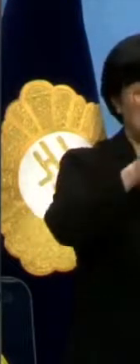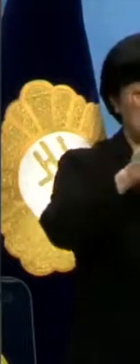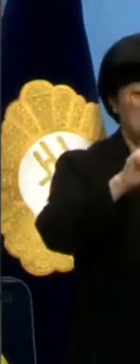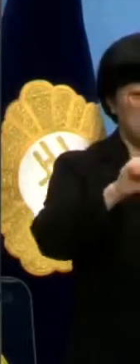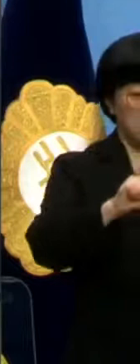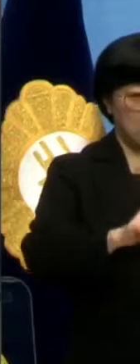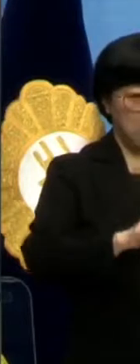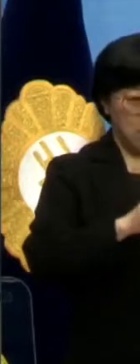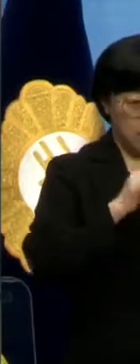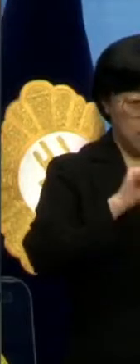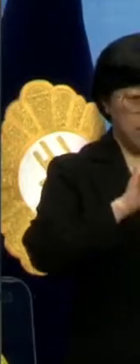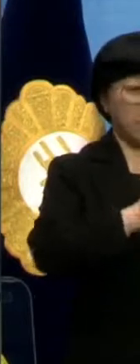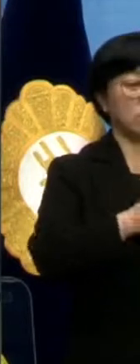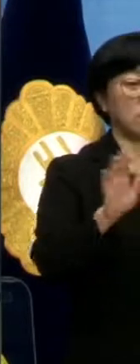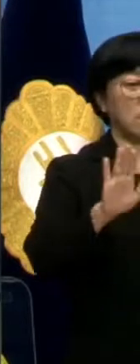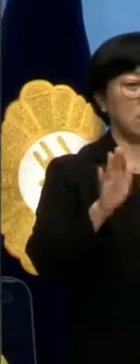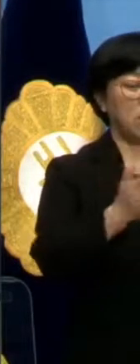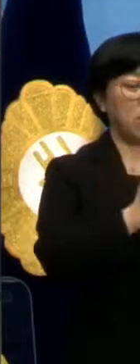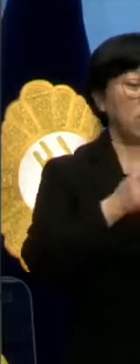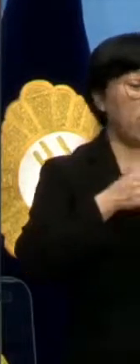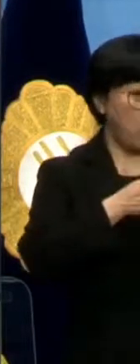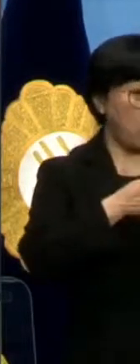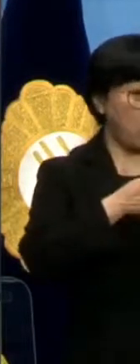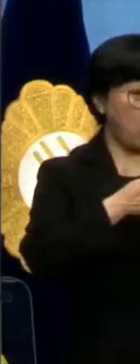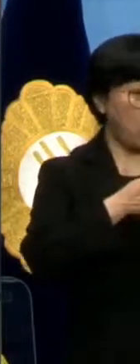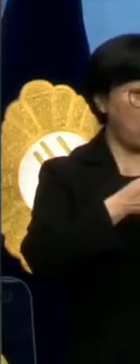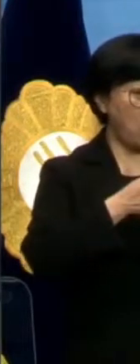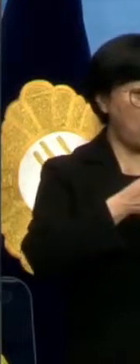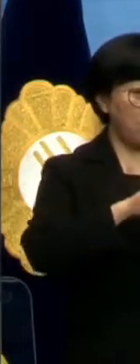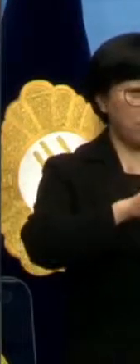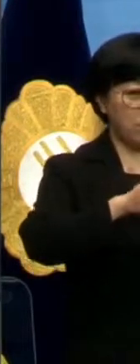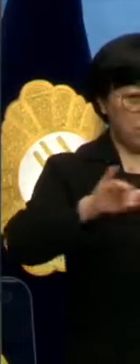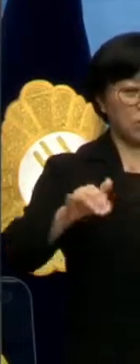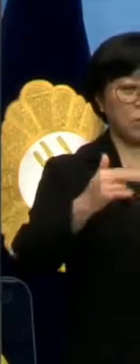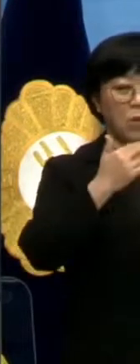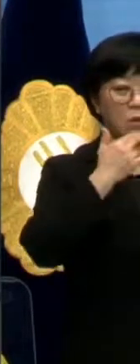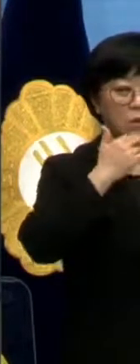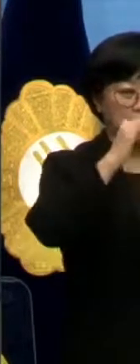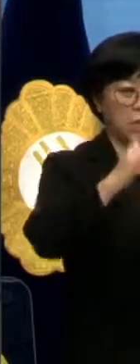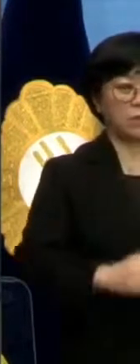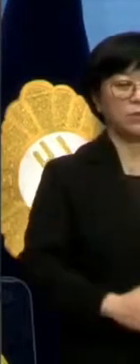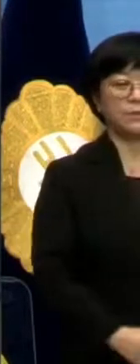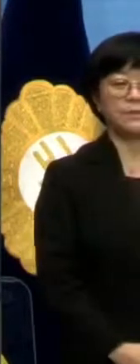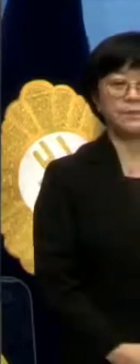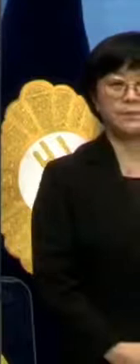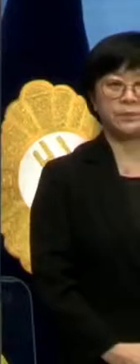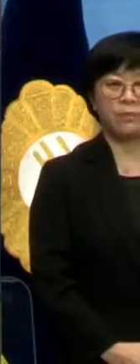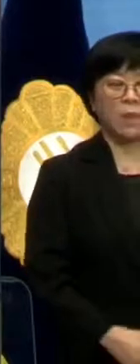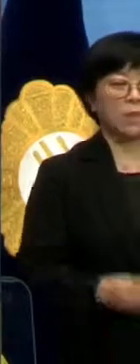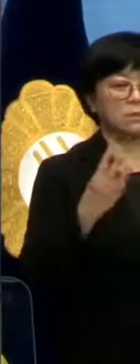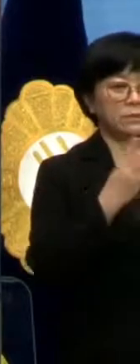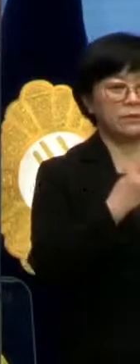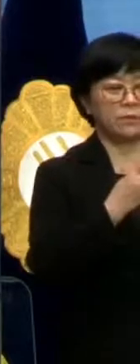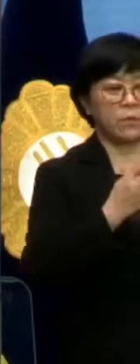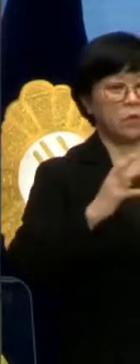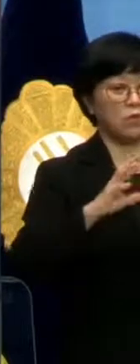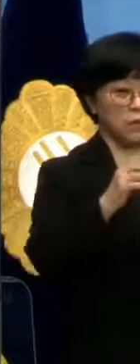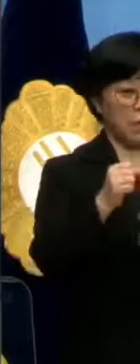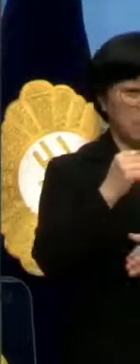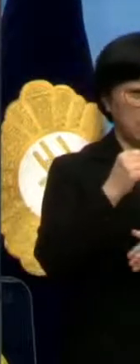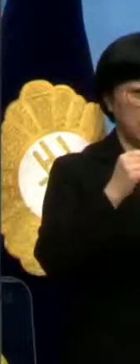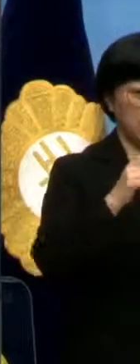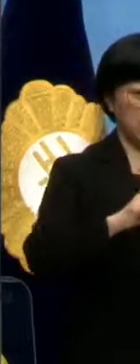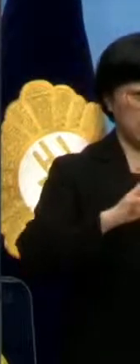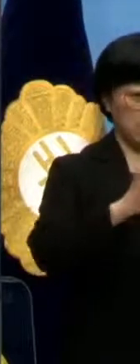방출로 보지 않아 보고 대상으로 별도 조치 하지 않았던 사안입니다 셋째 국민의 힘이